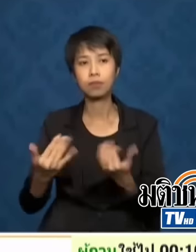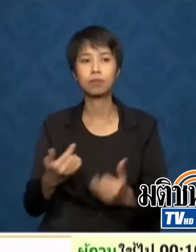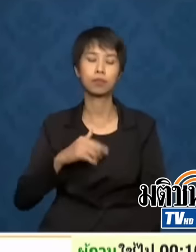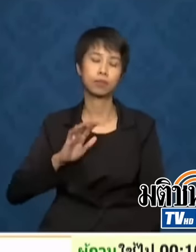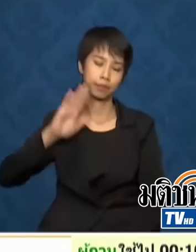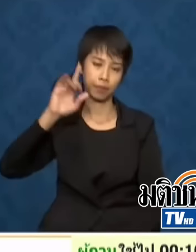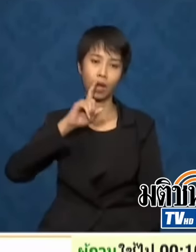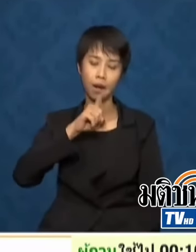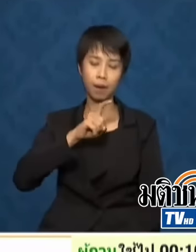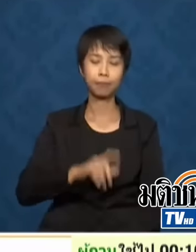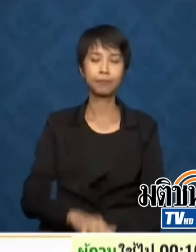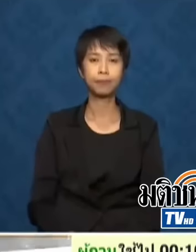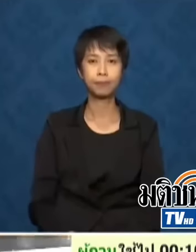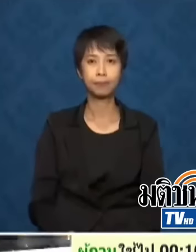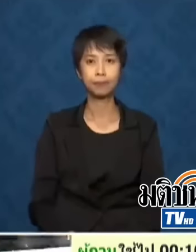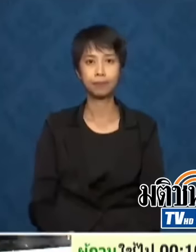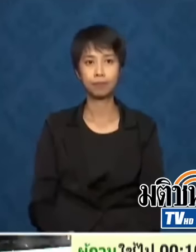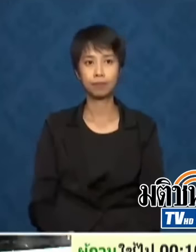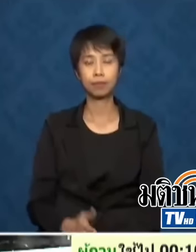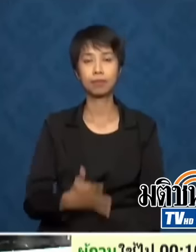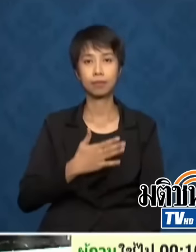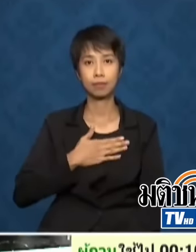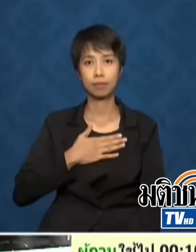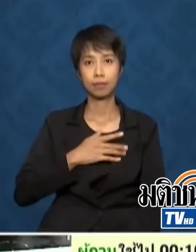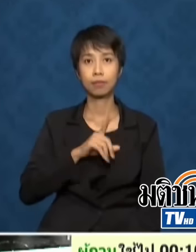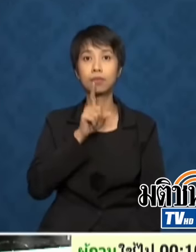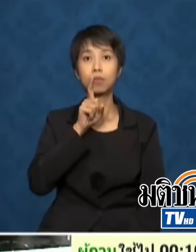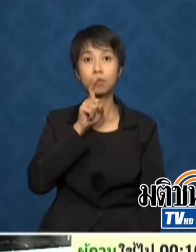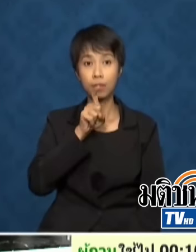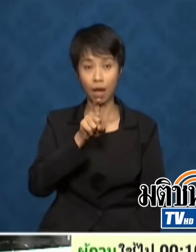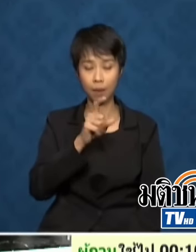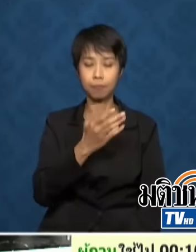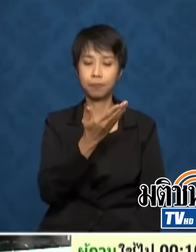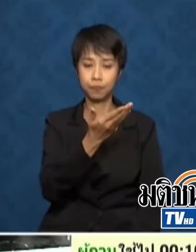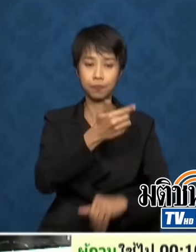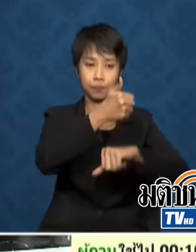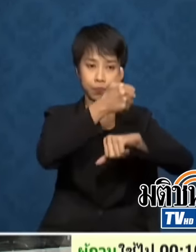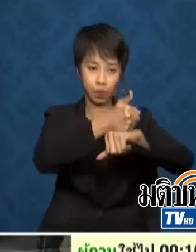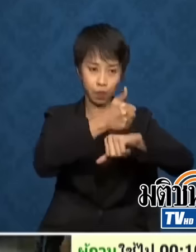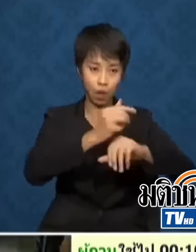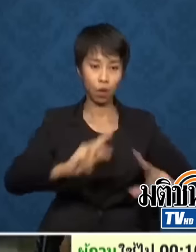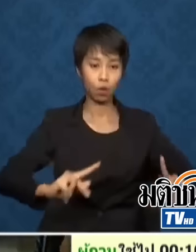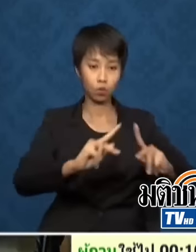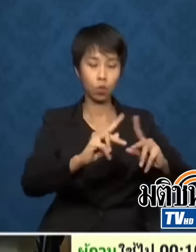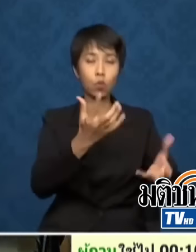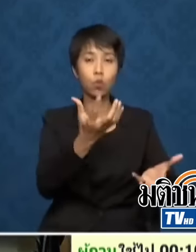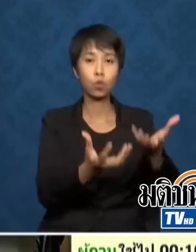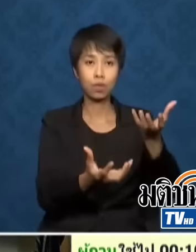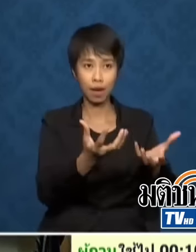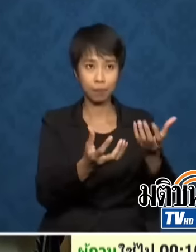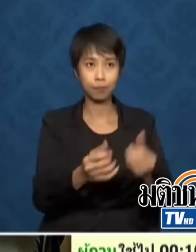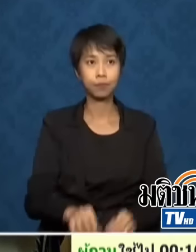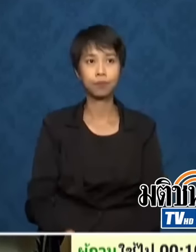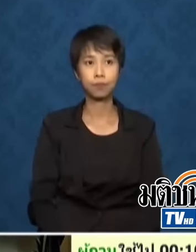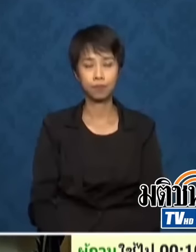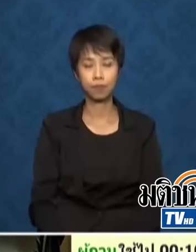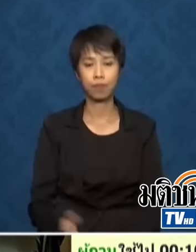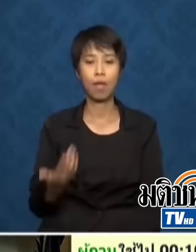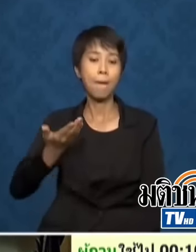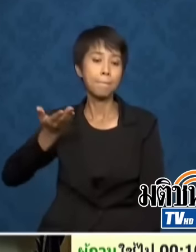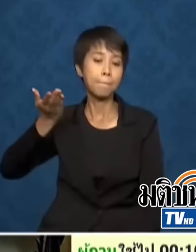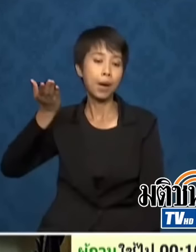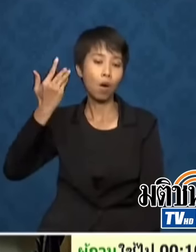านครับ เชิญครับเชิญครับ ผมอยากทราบจากท่านรัฐมนตรียุติธรรมว่าการที่ท่านอดีตนายกรั